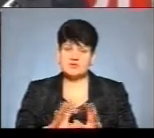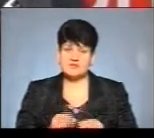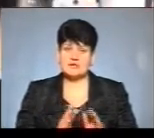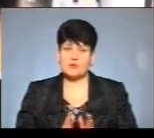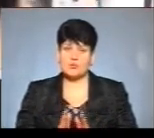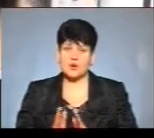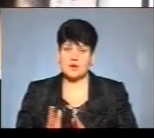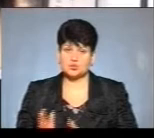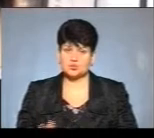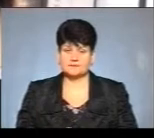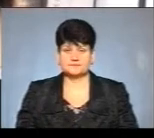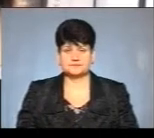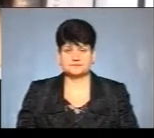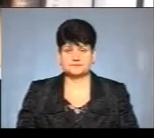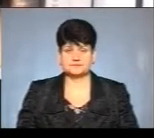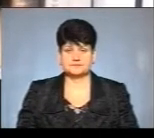порядку.